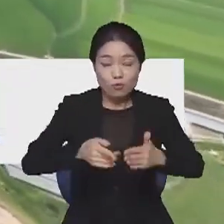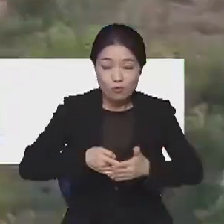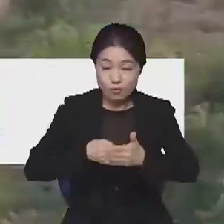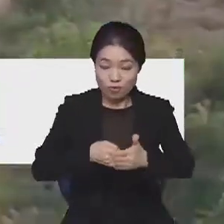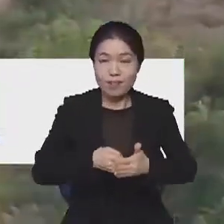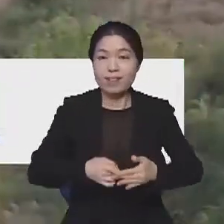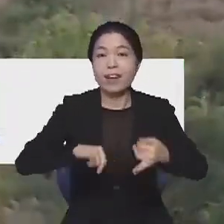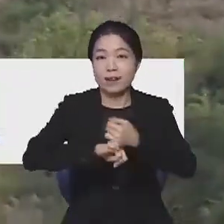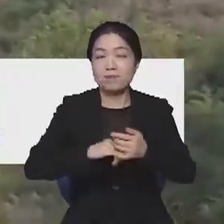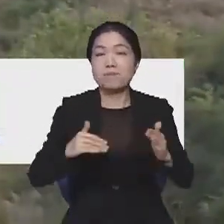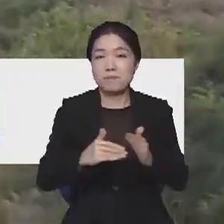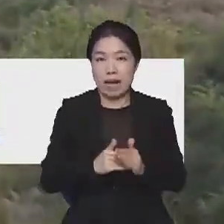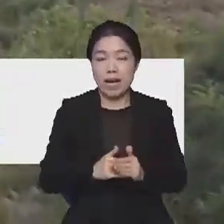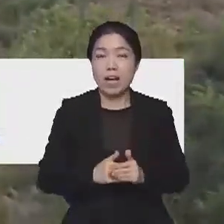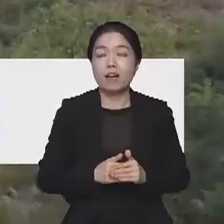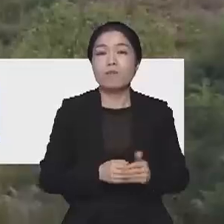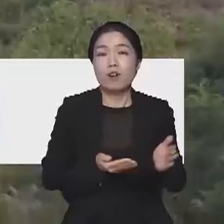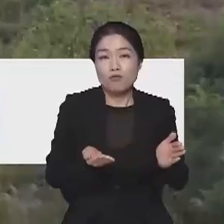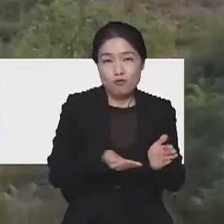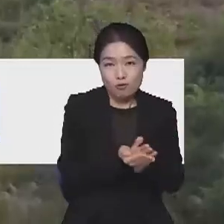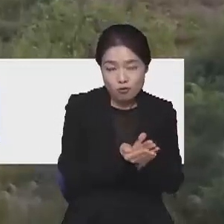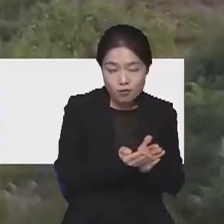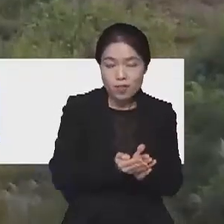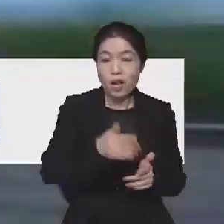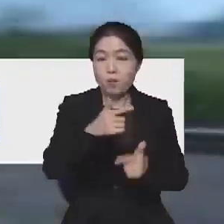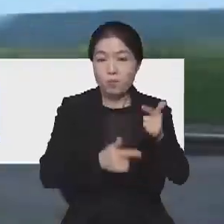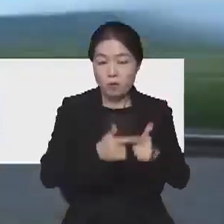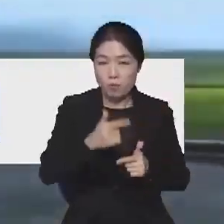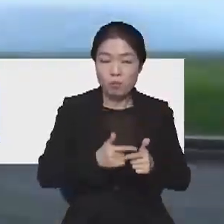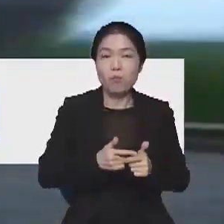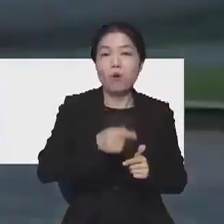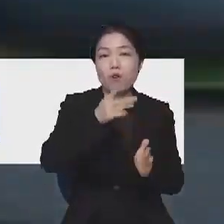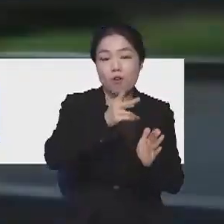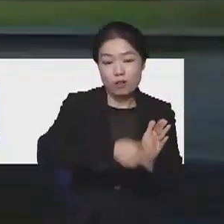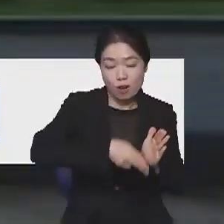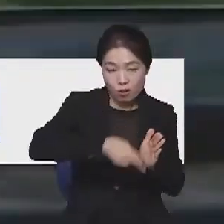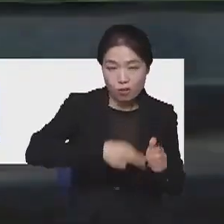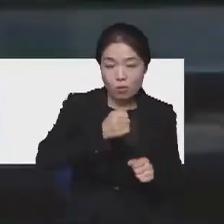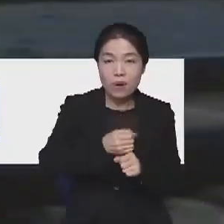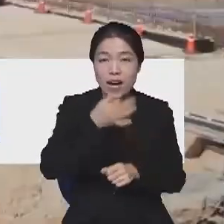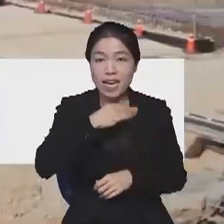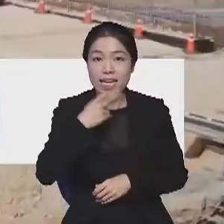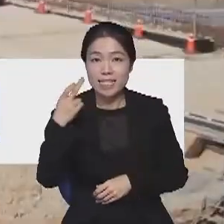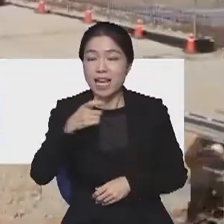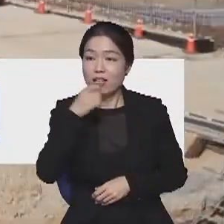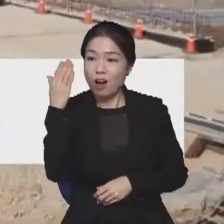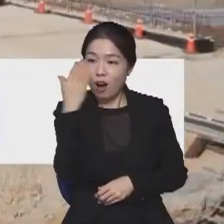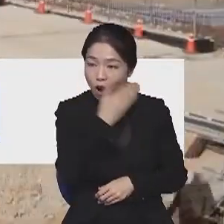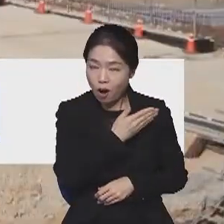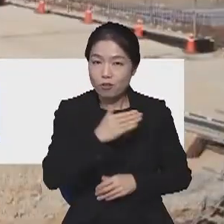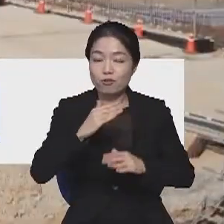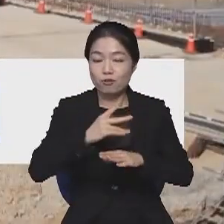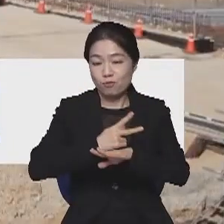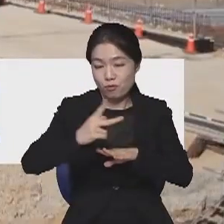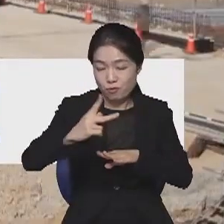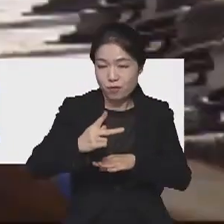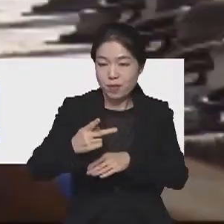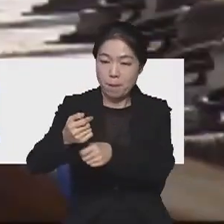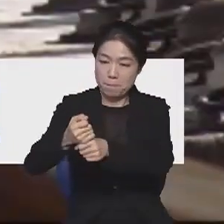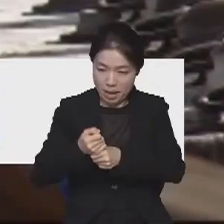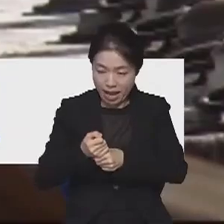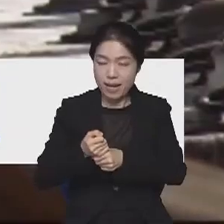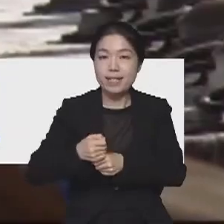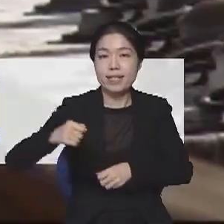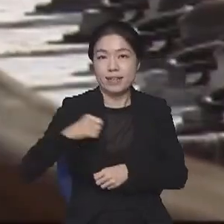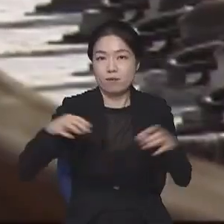합의했습니다. 또 군산 목포 간 서해안 철도 건설과 익산과 여수를 잇는 전라선 고속철도 조기 건설에도